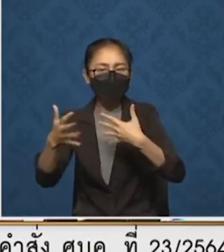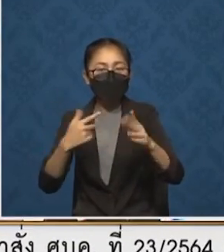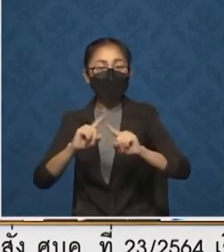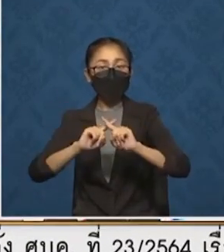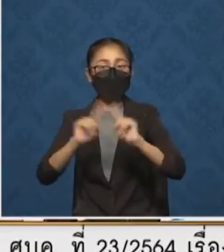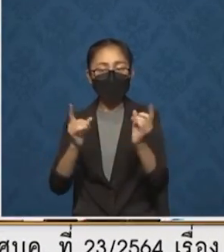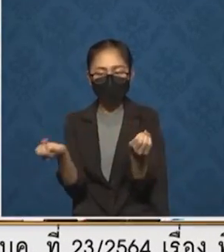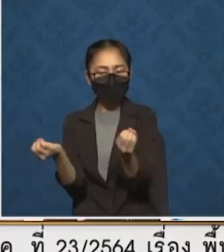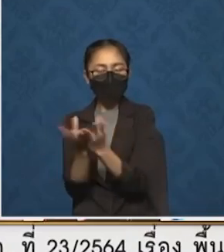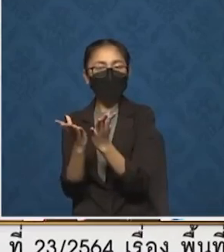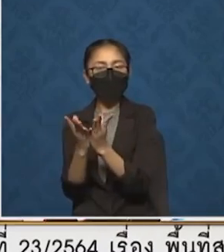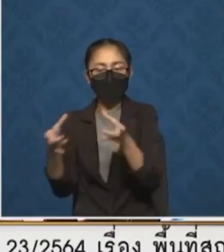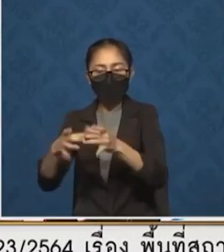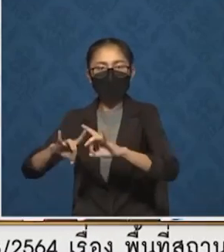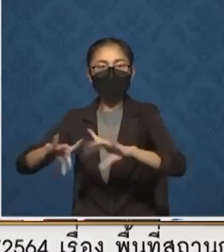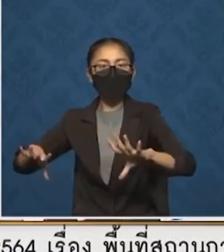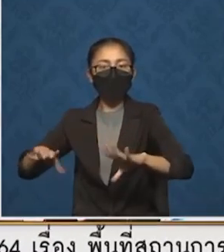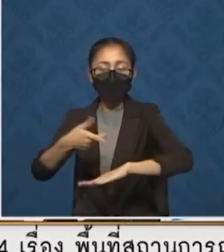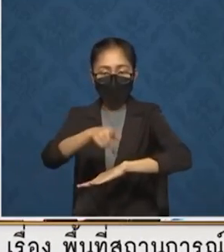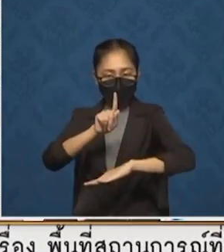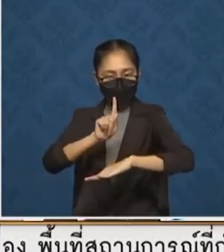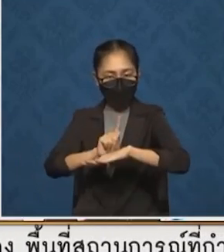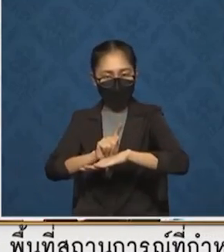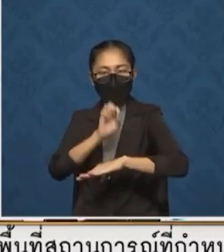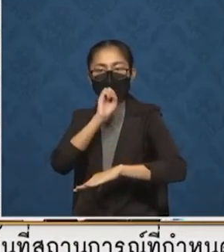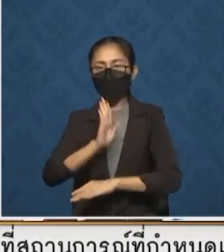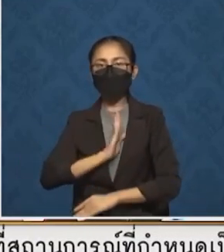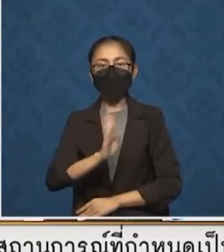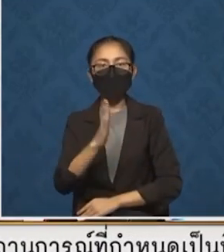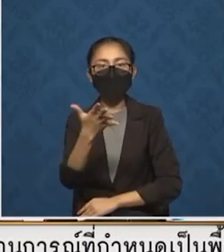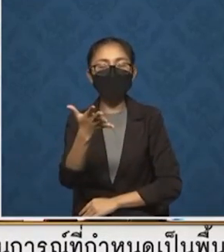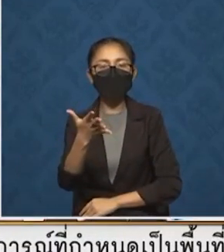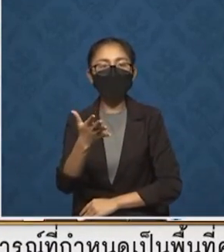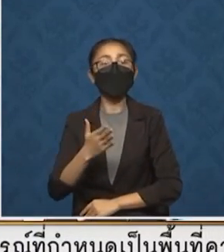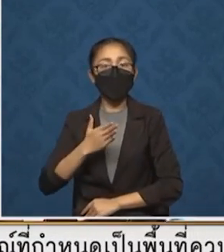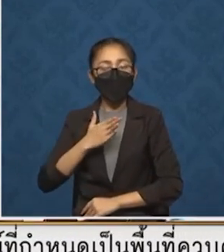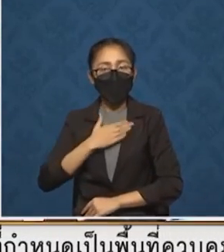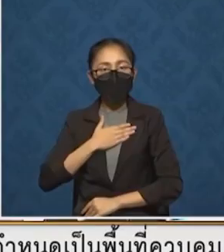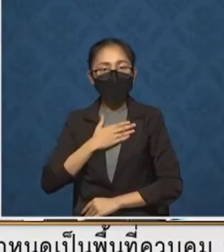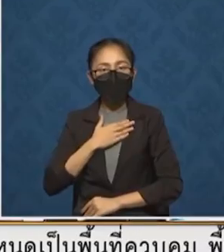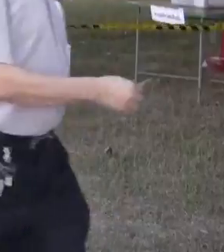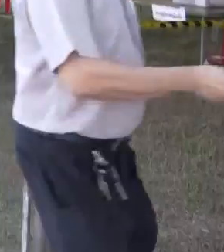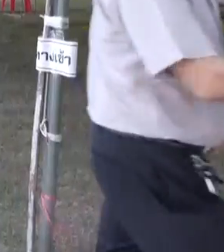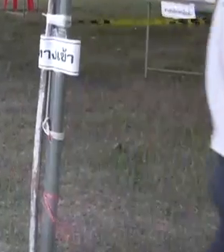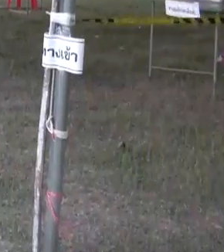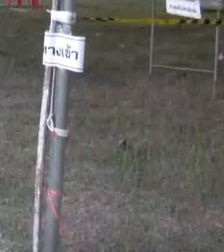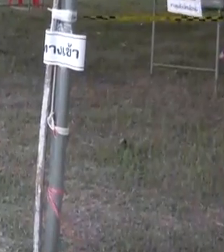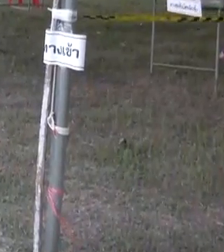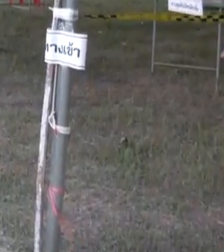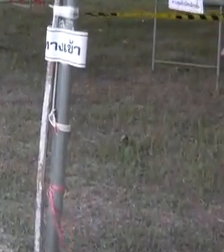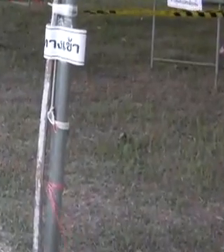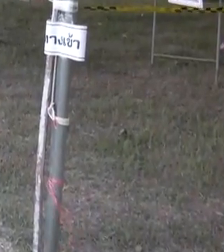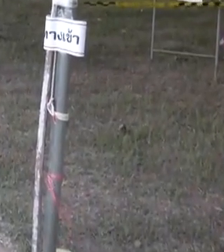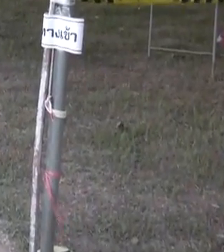งใหม่เนี่ยกฎหมายลูกไม่เสร็จเนี่ยมันจะเลือกตั้งไม่ได้จะทำให้มีปัญหาเพราะนั้นฝ่ายค้านก็เหมือนเคี่ยวอ่ะตอนนี้ก็อยากให้กฎหมายลูกเนี่ย